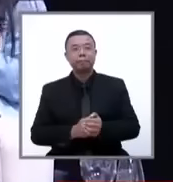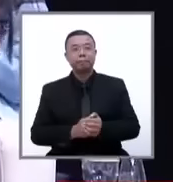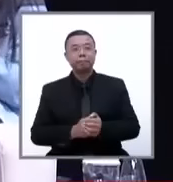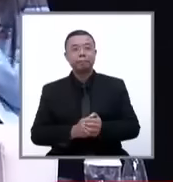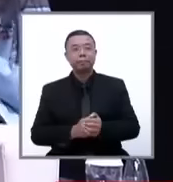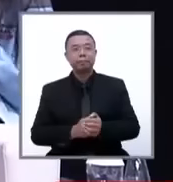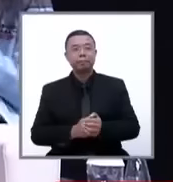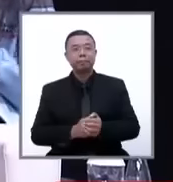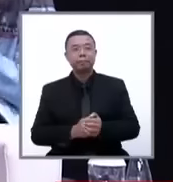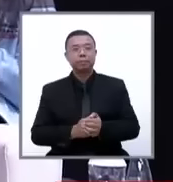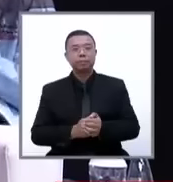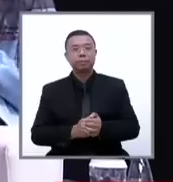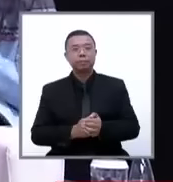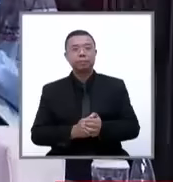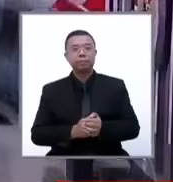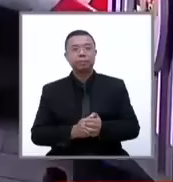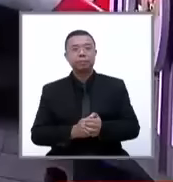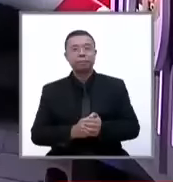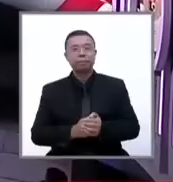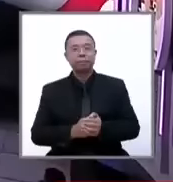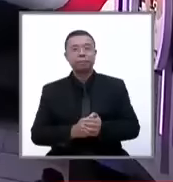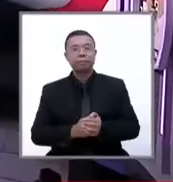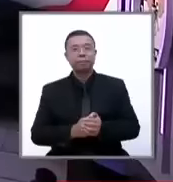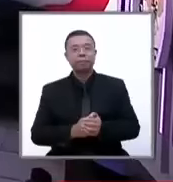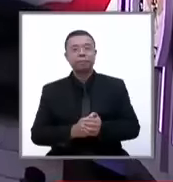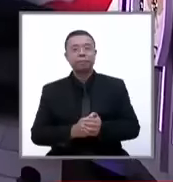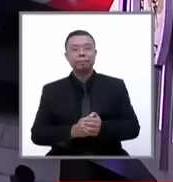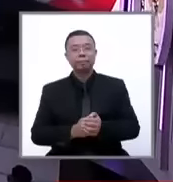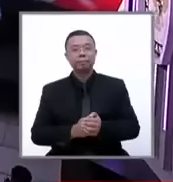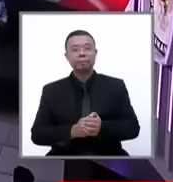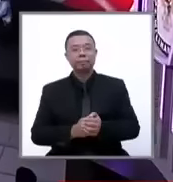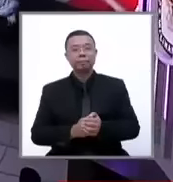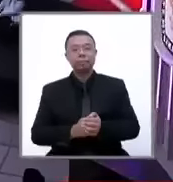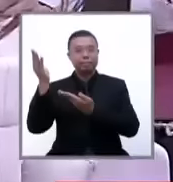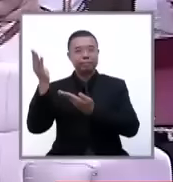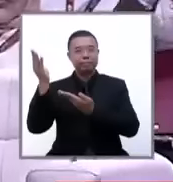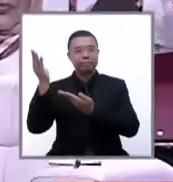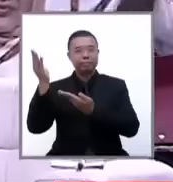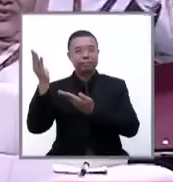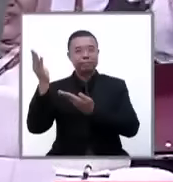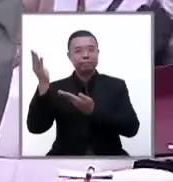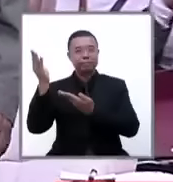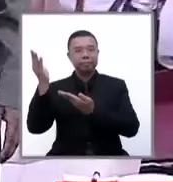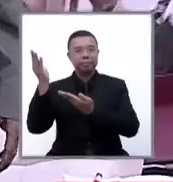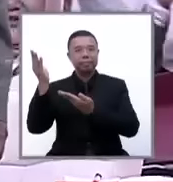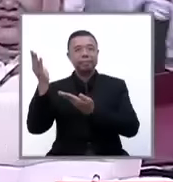jangan pernah salah membaca apa yang diinginkan oleh anak-anak muda kita.